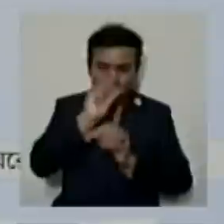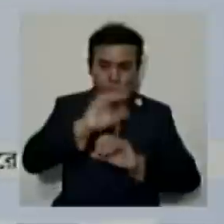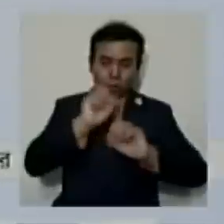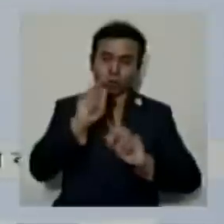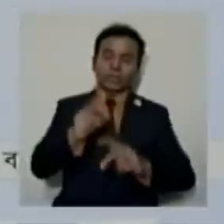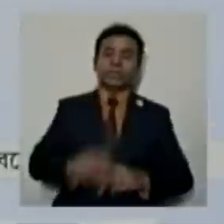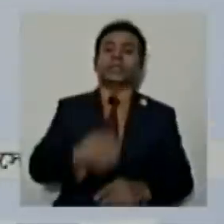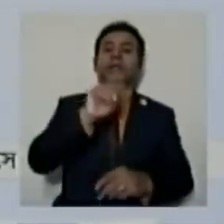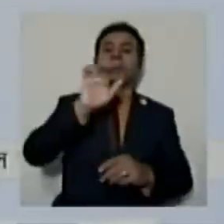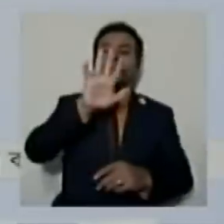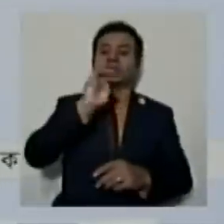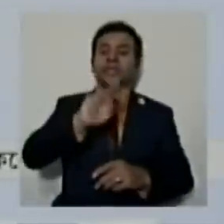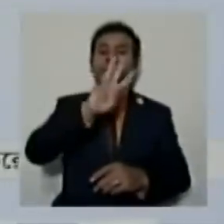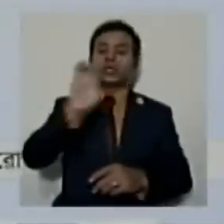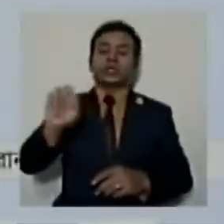করেছি